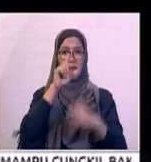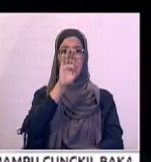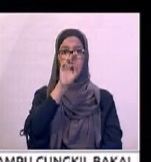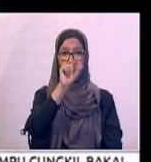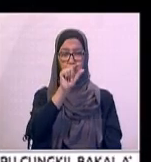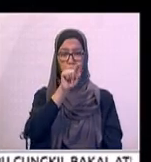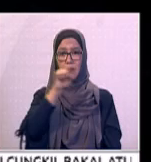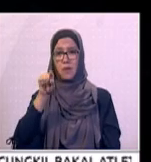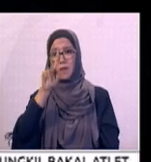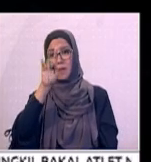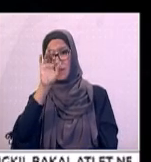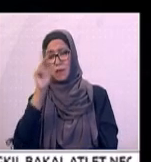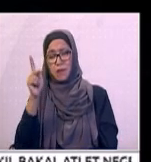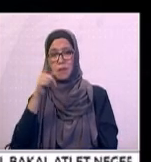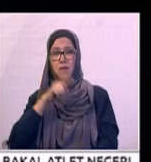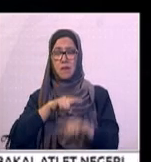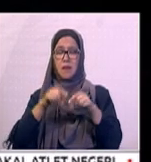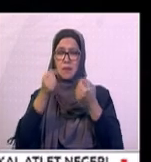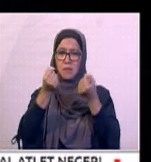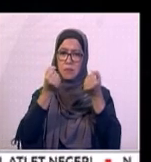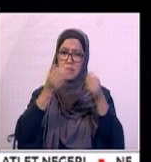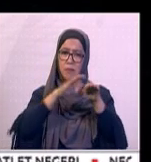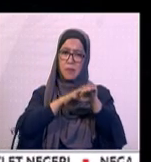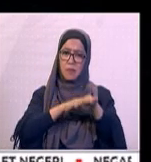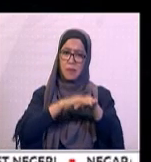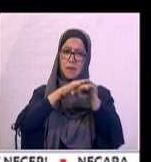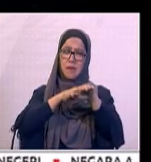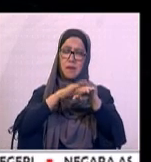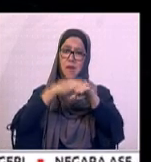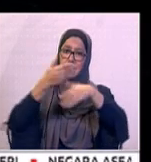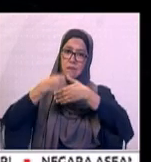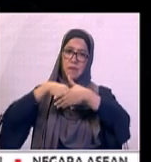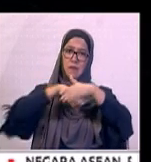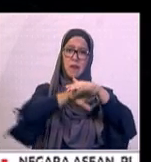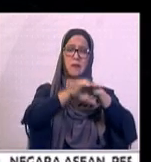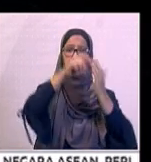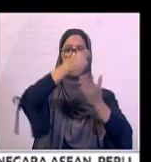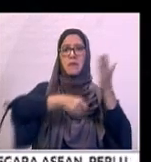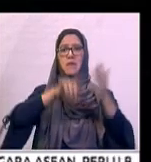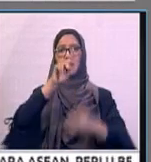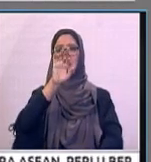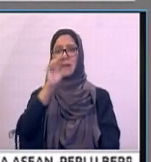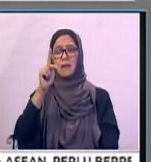sebelum masuk Plaza Tol Karak menuju ke arah timur.